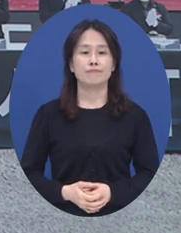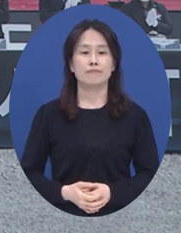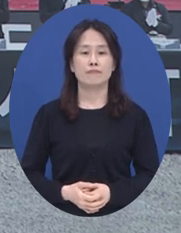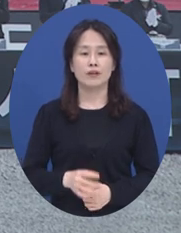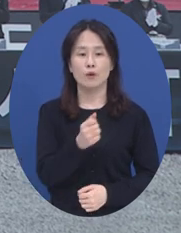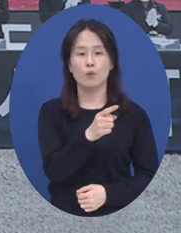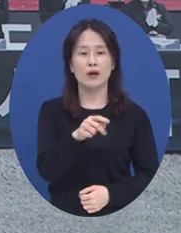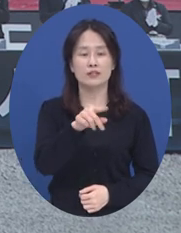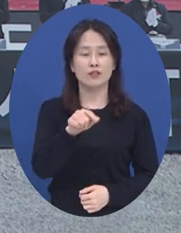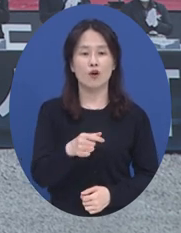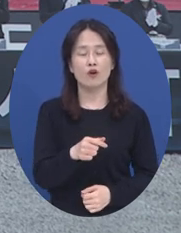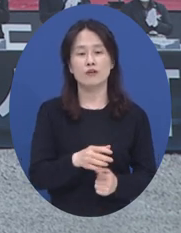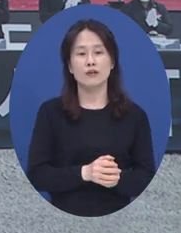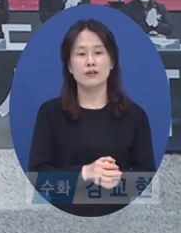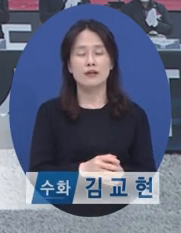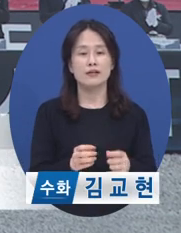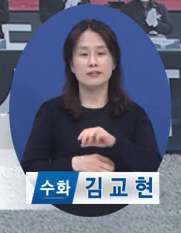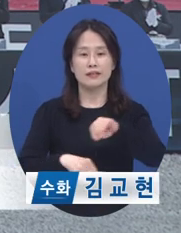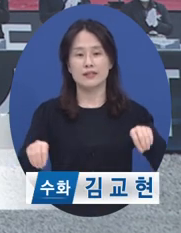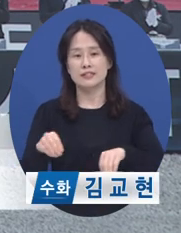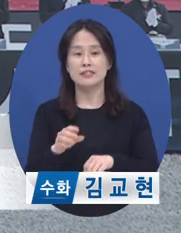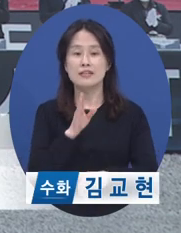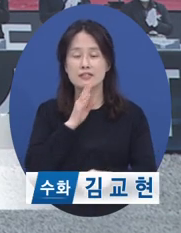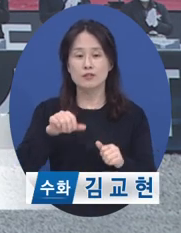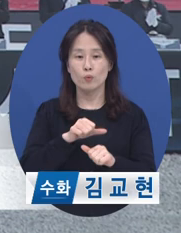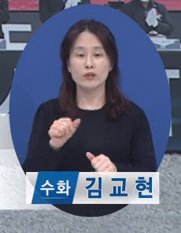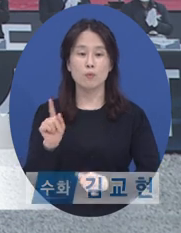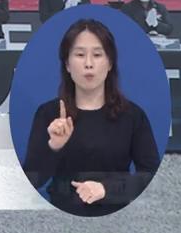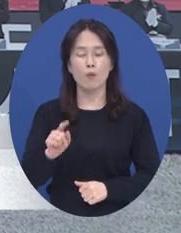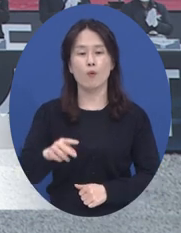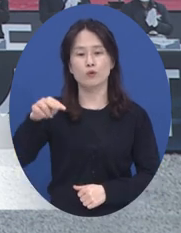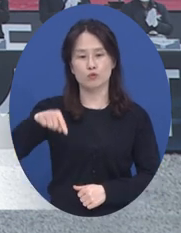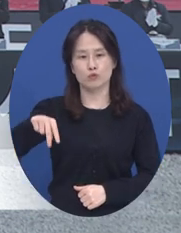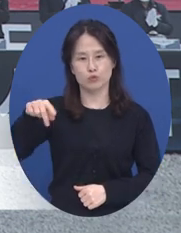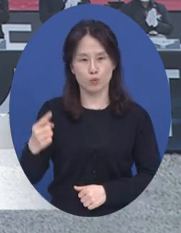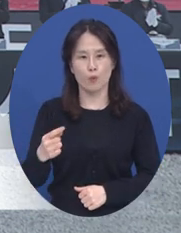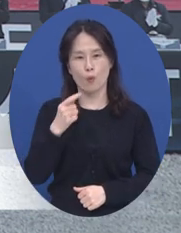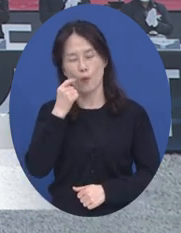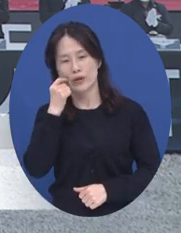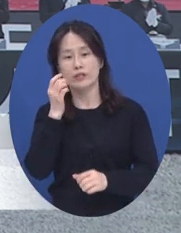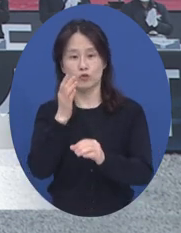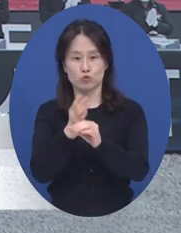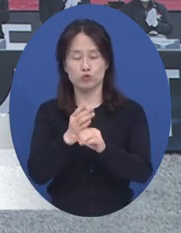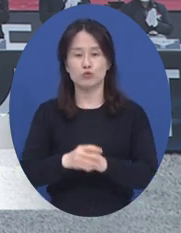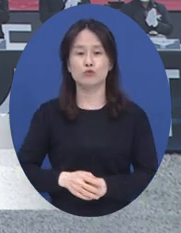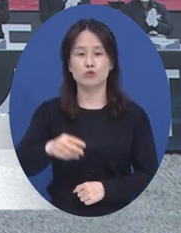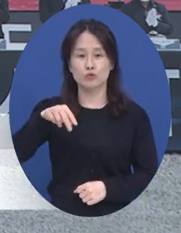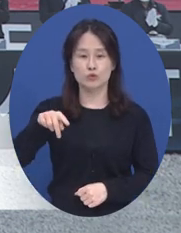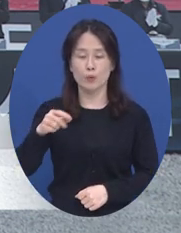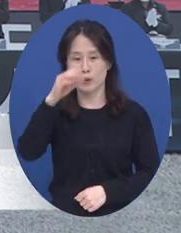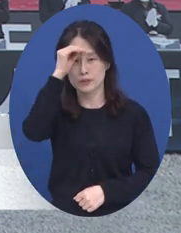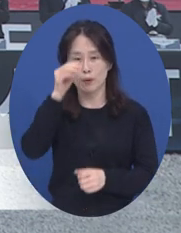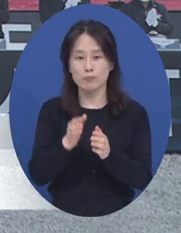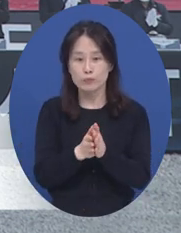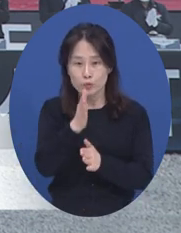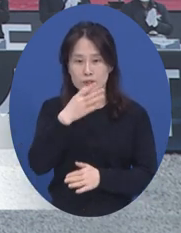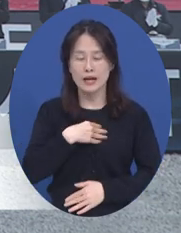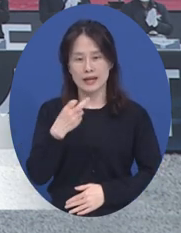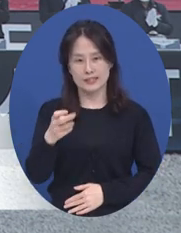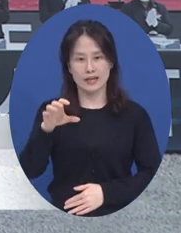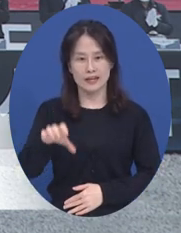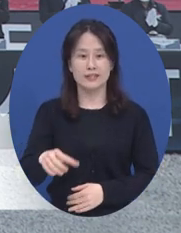화석연료를 대체할 친환경 에너지로 수소에너지가 각광받고 있는데요. 수도권 유일의 수소 시범도시가 안산에